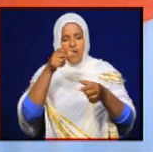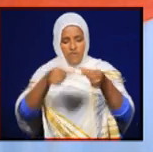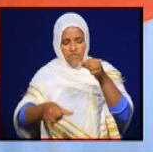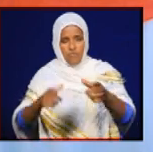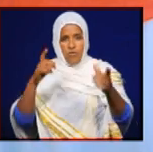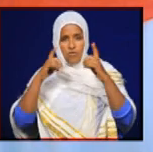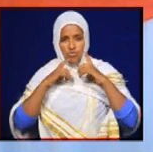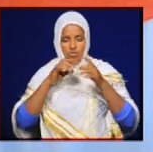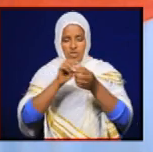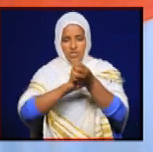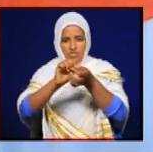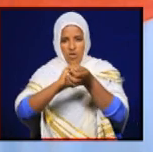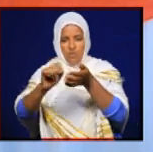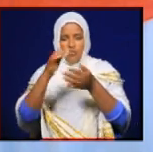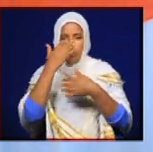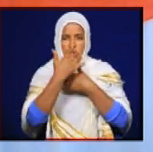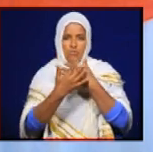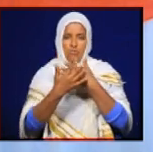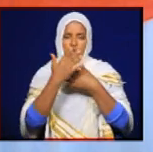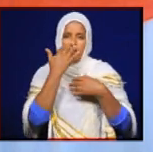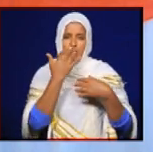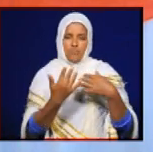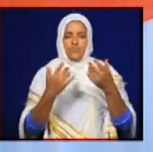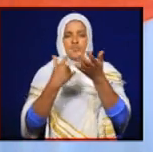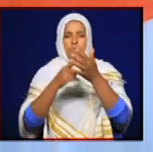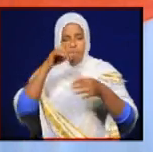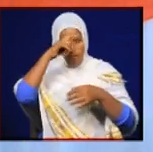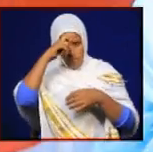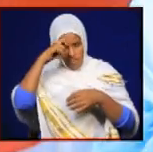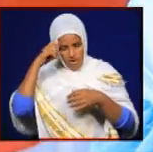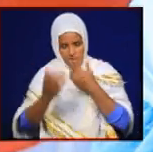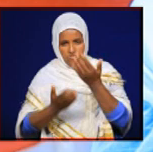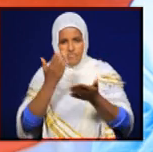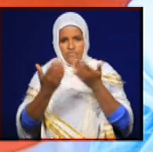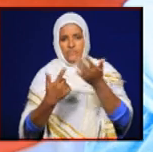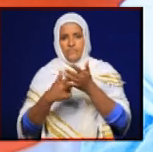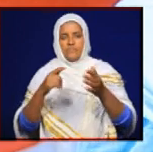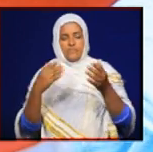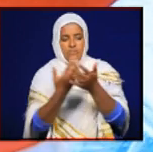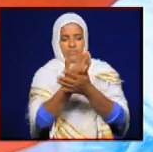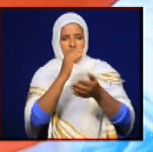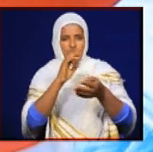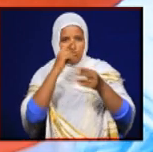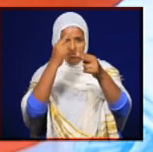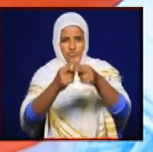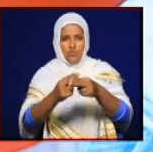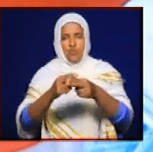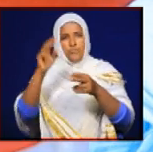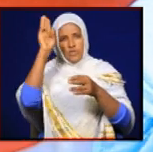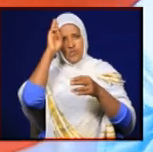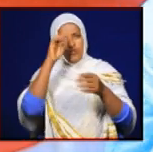እዳ ፊርማ ኖሮ የሻረው ቀለሙ ባሪያ ገረድነት ቀርቶ የታደሰው ስሙ